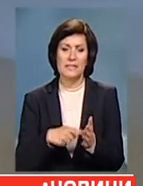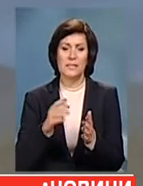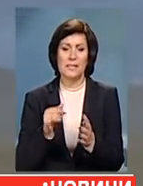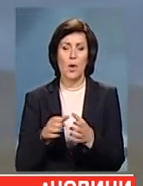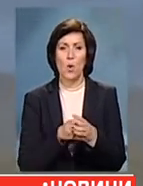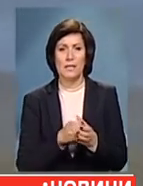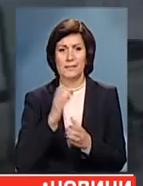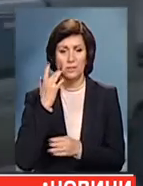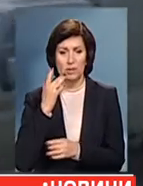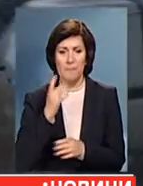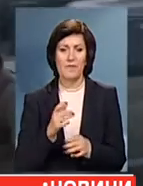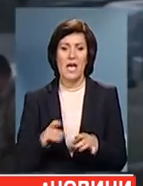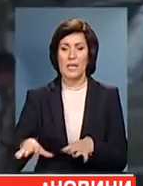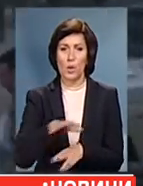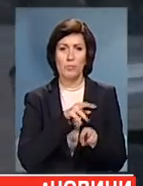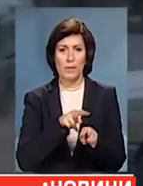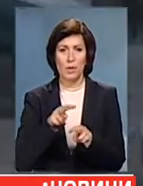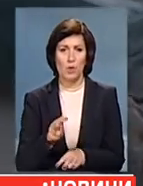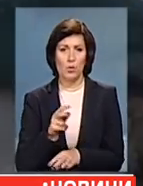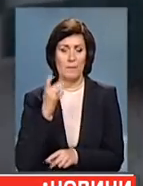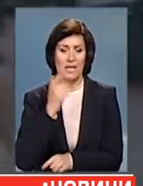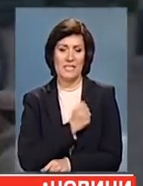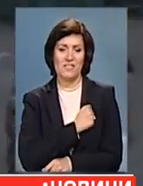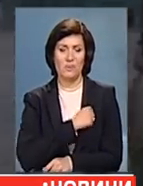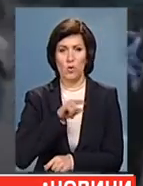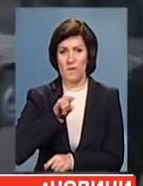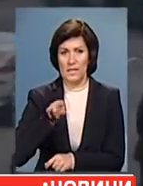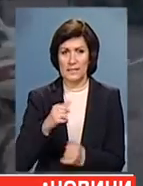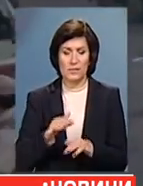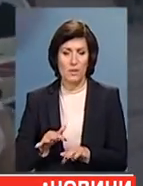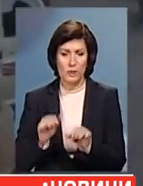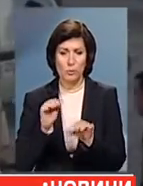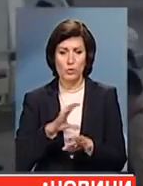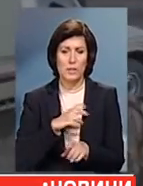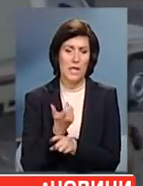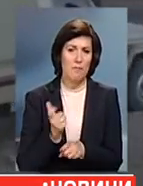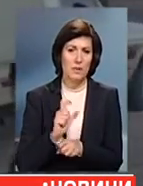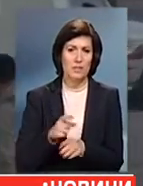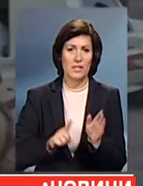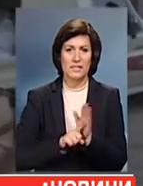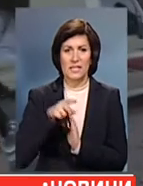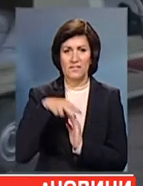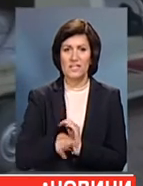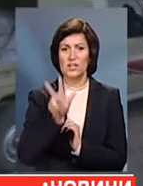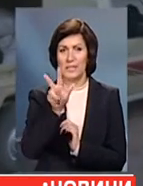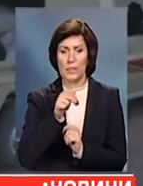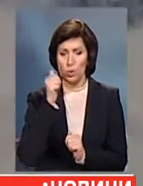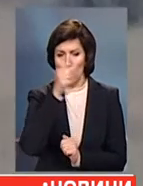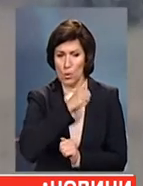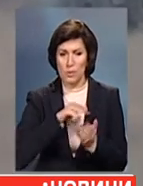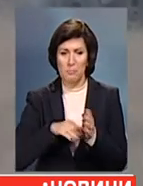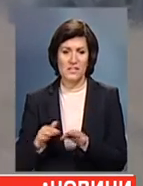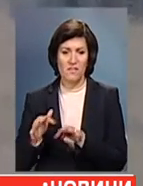США. Нині регіон патрулюють американські військові літаки. Нинішній наступ може бути найбільшим з 2003 року